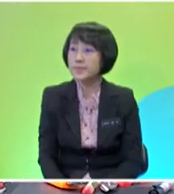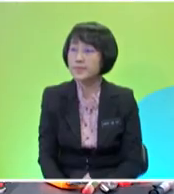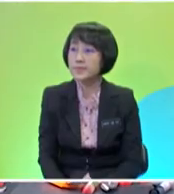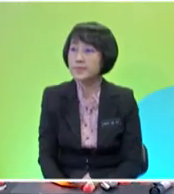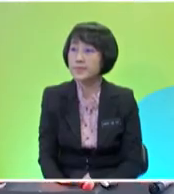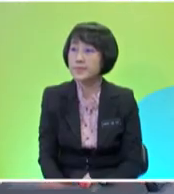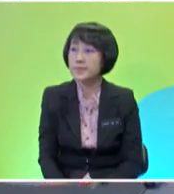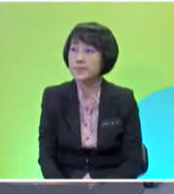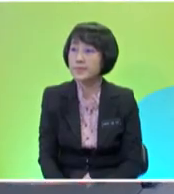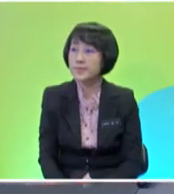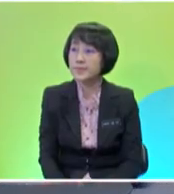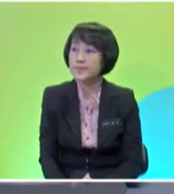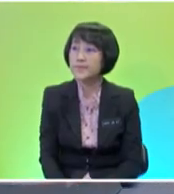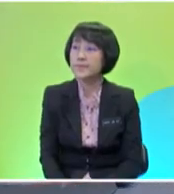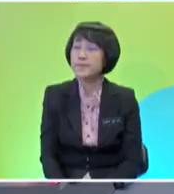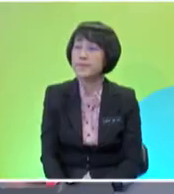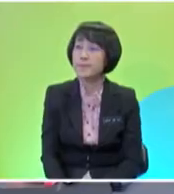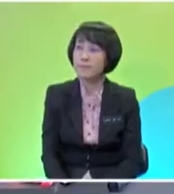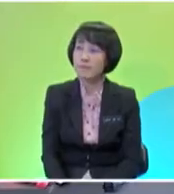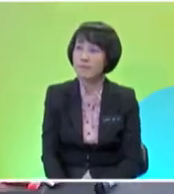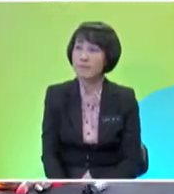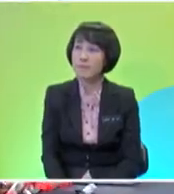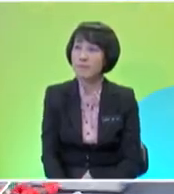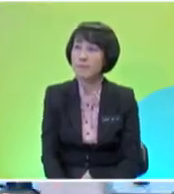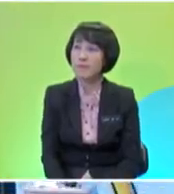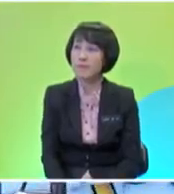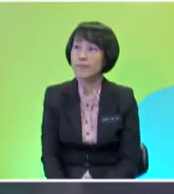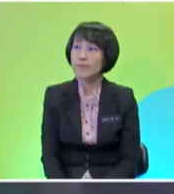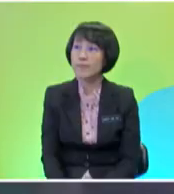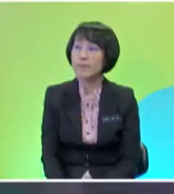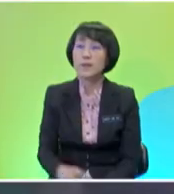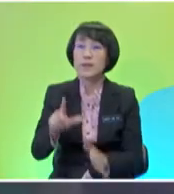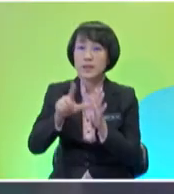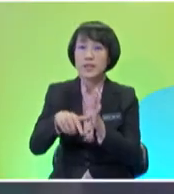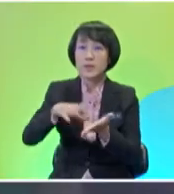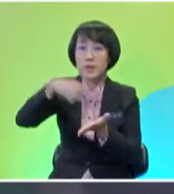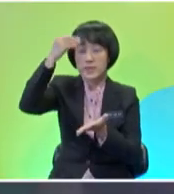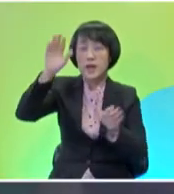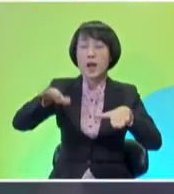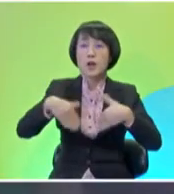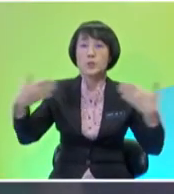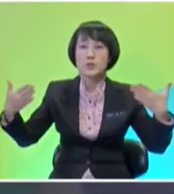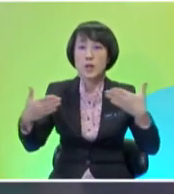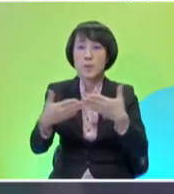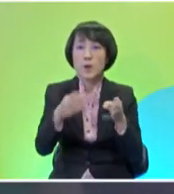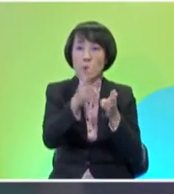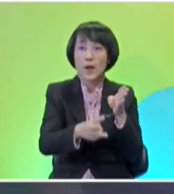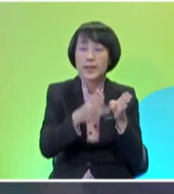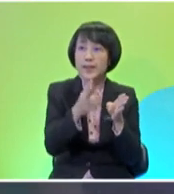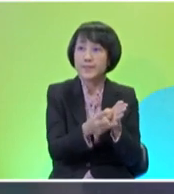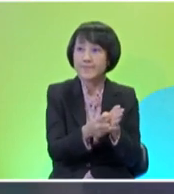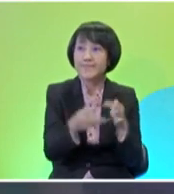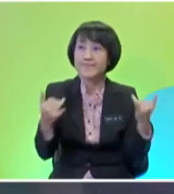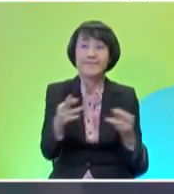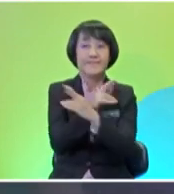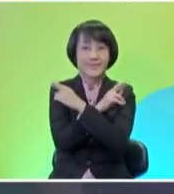bergerak lagi. Okey, selepas kita dah gerakkan ni, kejap lagi kita akan belajar macam mana kita nak sambung wayar pula, Ifan. Kalau macam itu, apa kata kita berehat